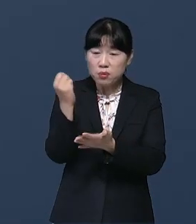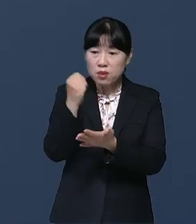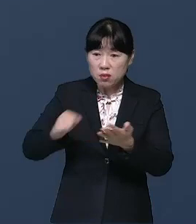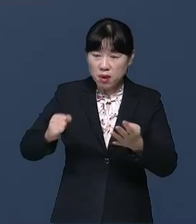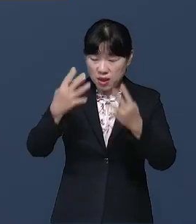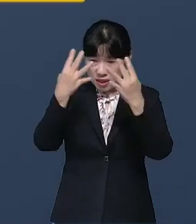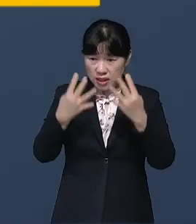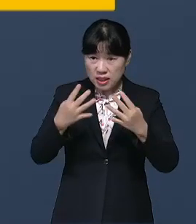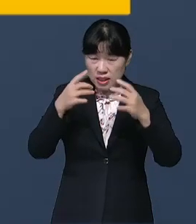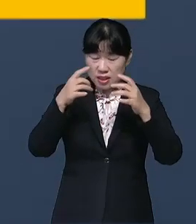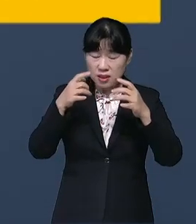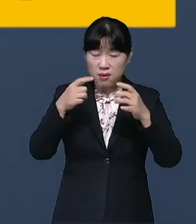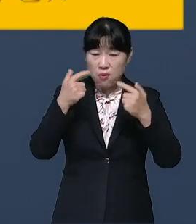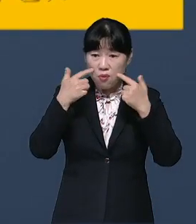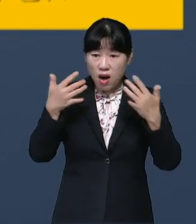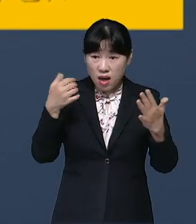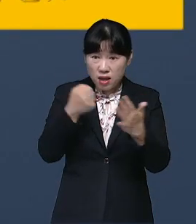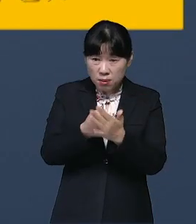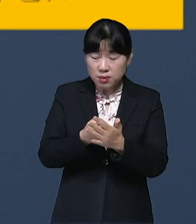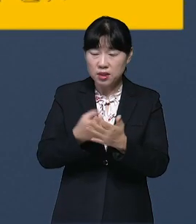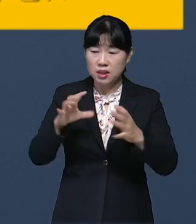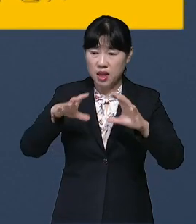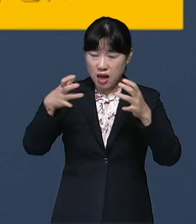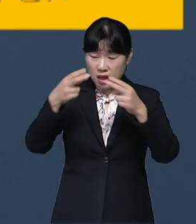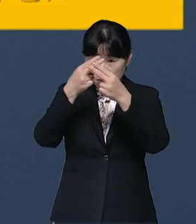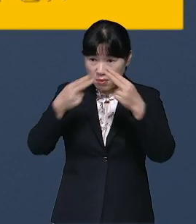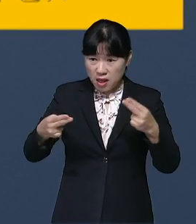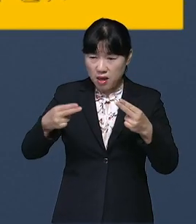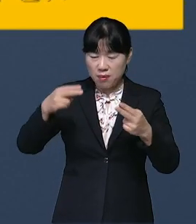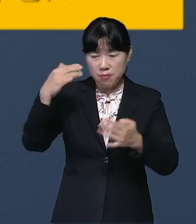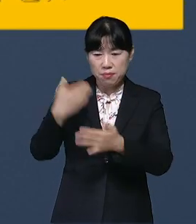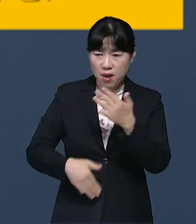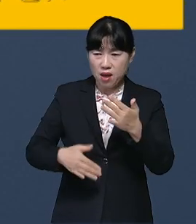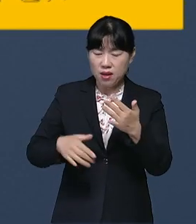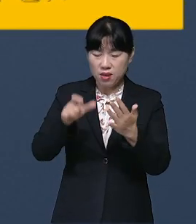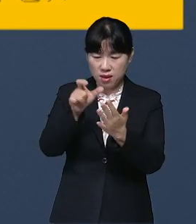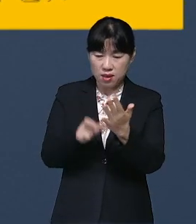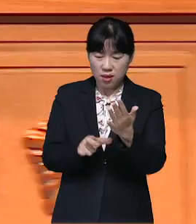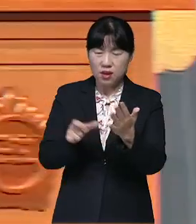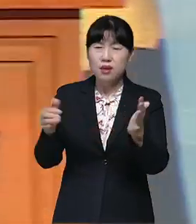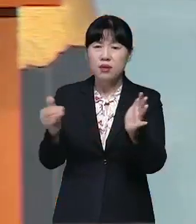국가 장 대상에서 제외하도록 배제 대상을 명시했습니다